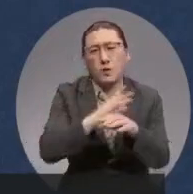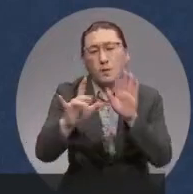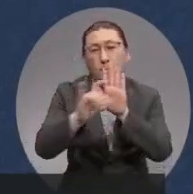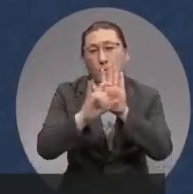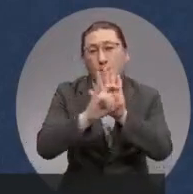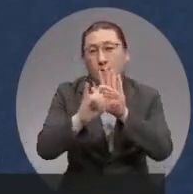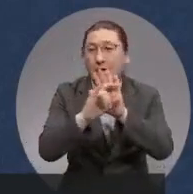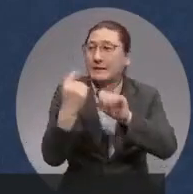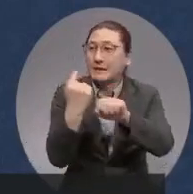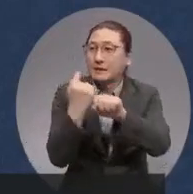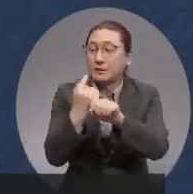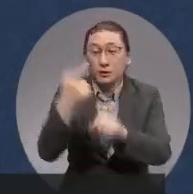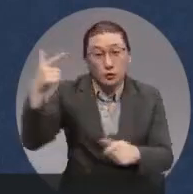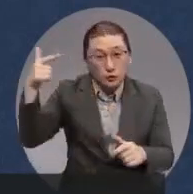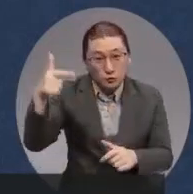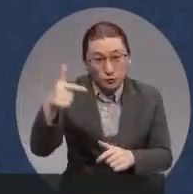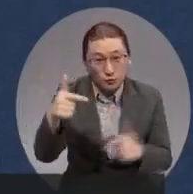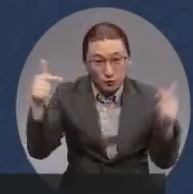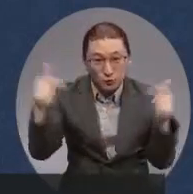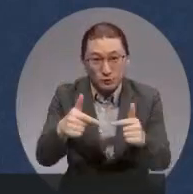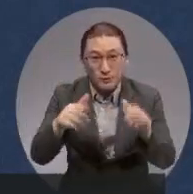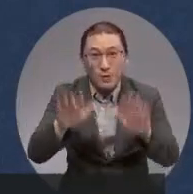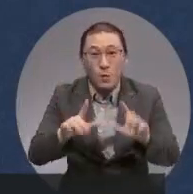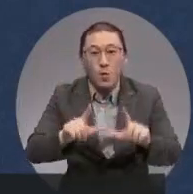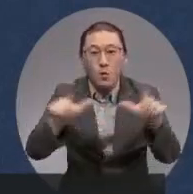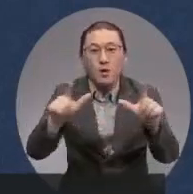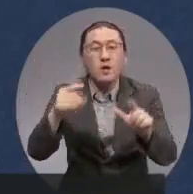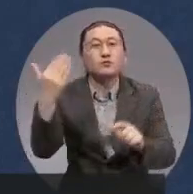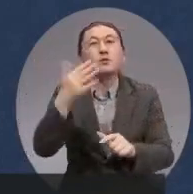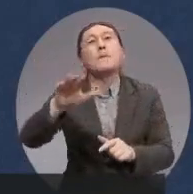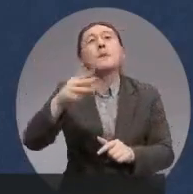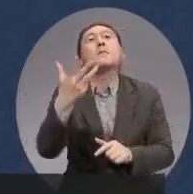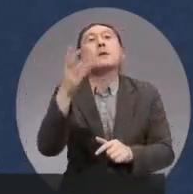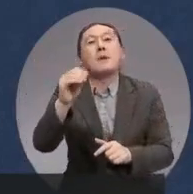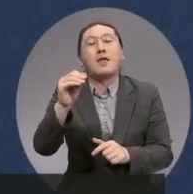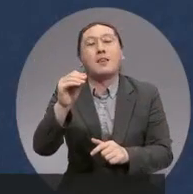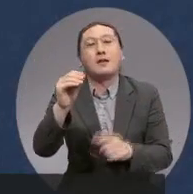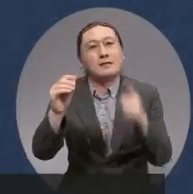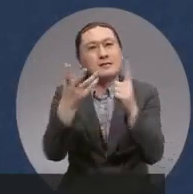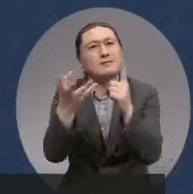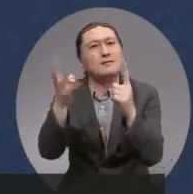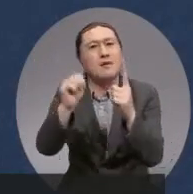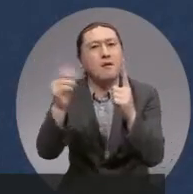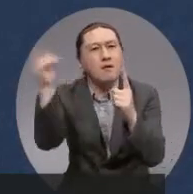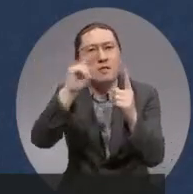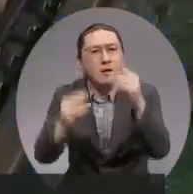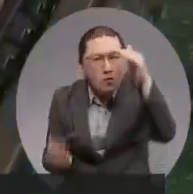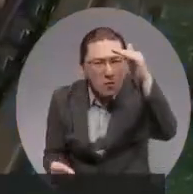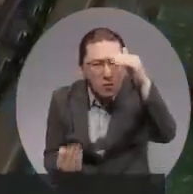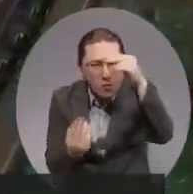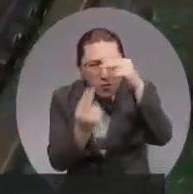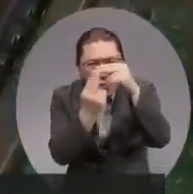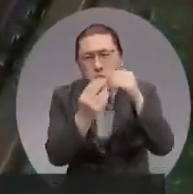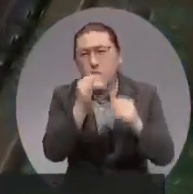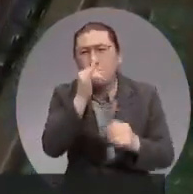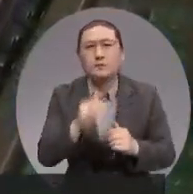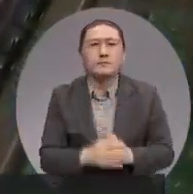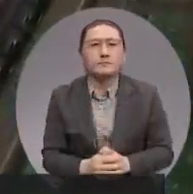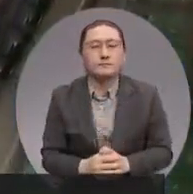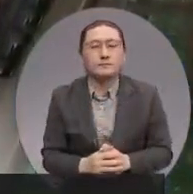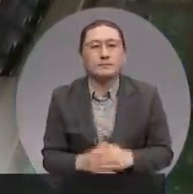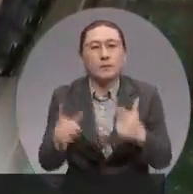여파로 지난해 주춤했지만 올해 목표액은 9800만 달러 1억 달러 돌파를 눈앞에 두고 있습니다 이미